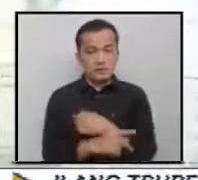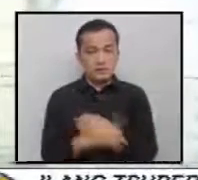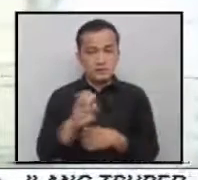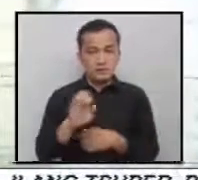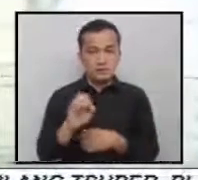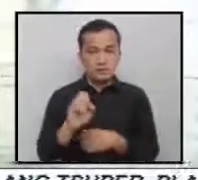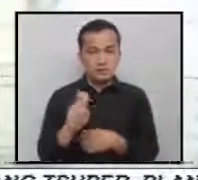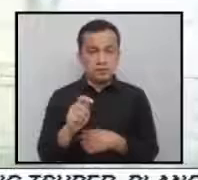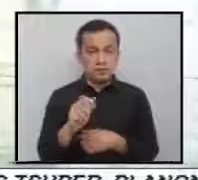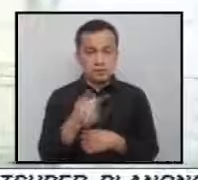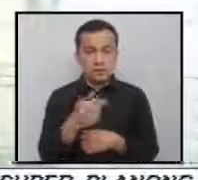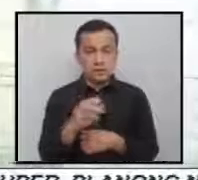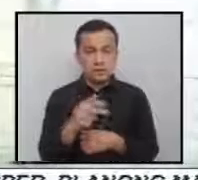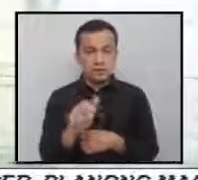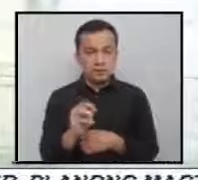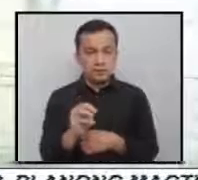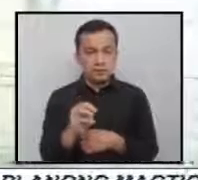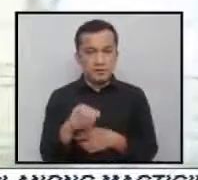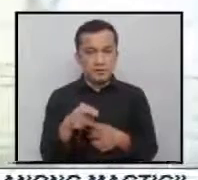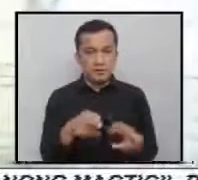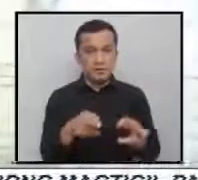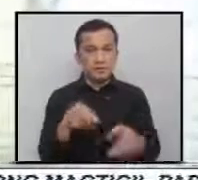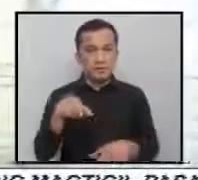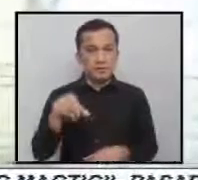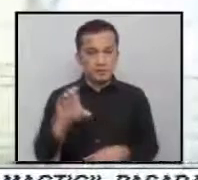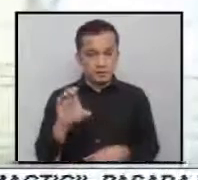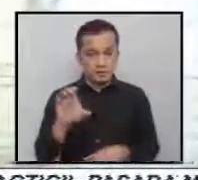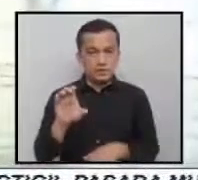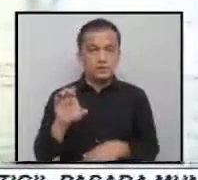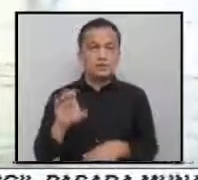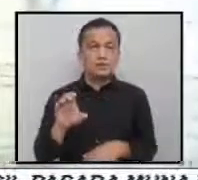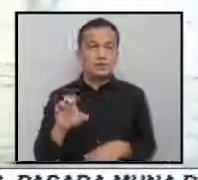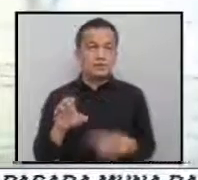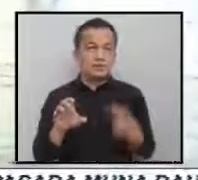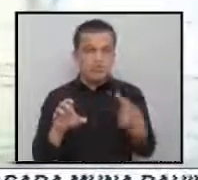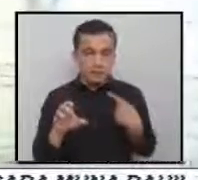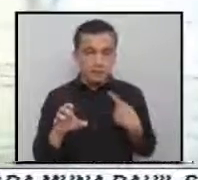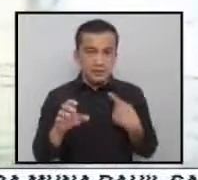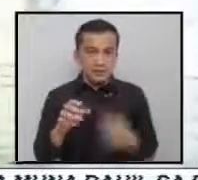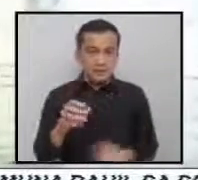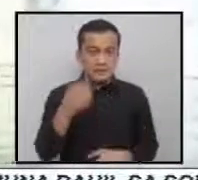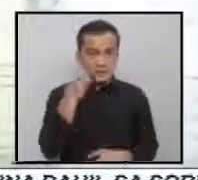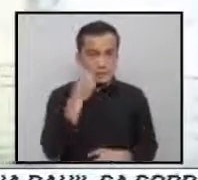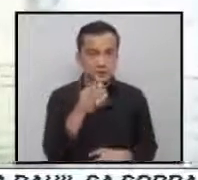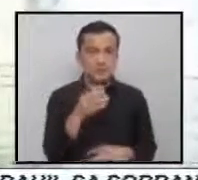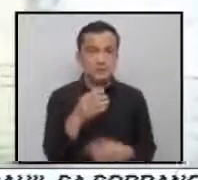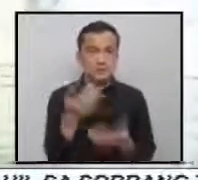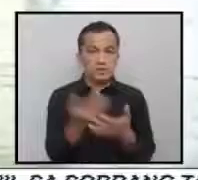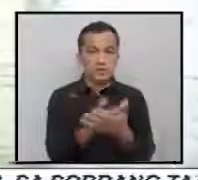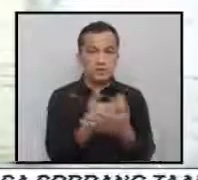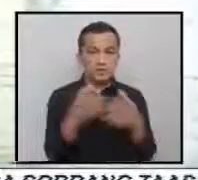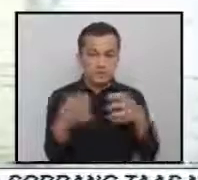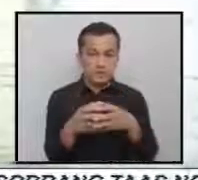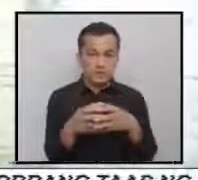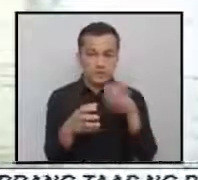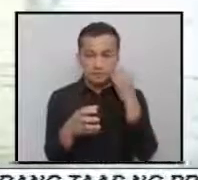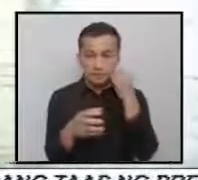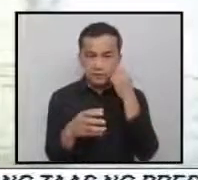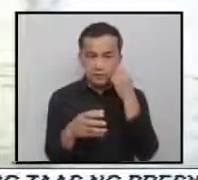Agham Road ng Quezon City, at ngayon nga ay may uuwi na naman na bagong batch na pamilya sa kanilang mga